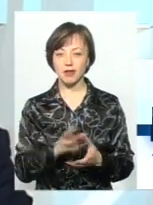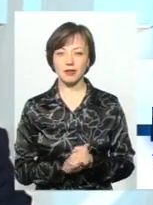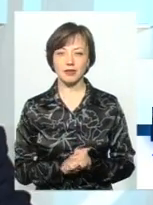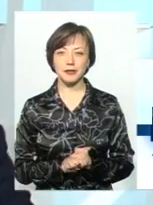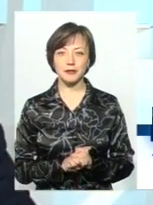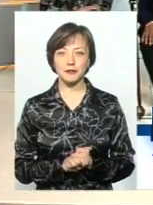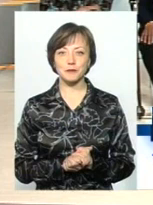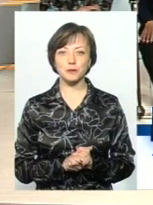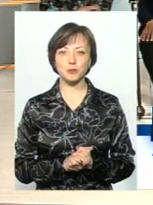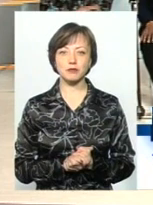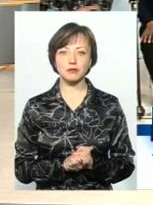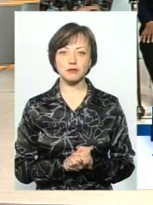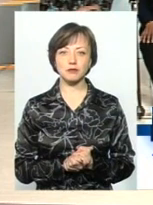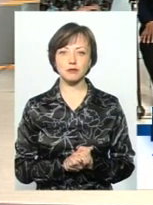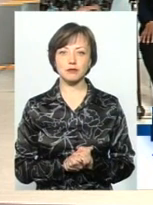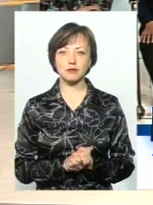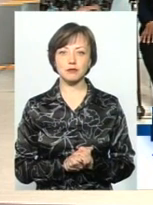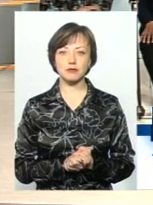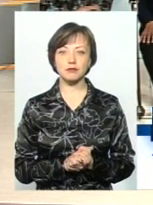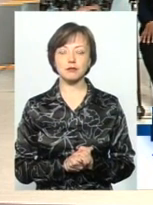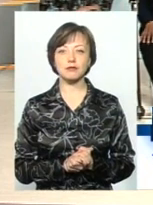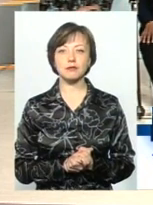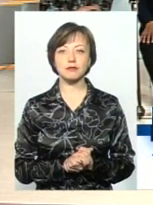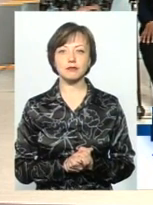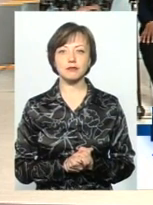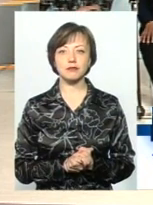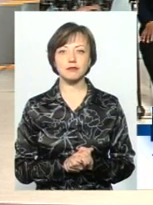Чи можете ви назвати свою заробітну плату? Таке запитання.